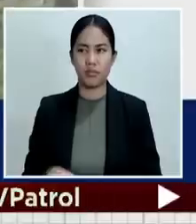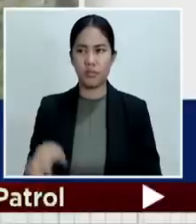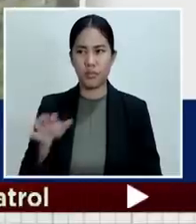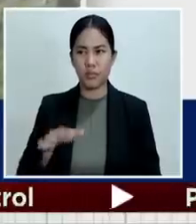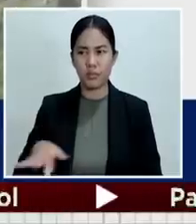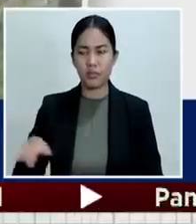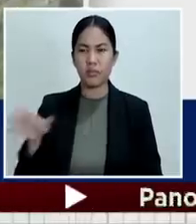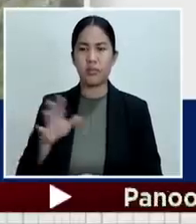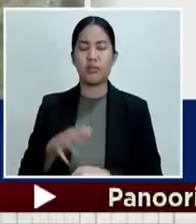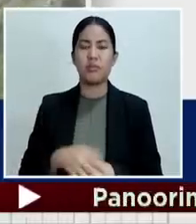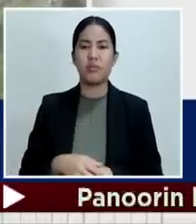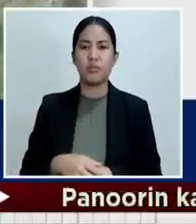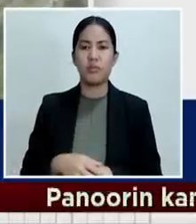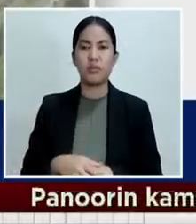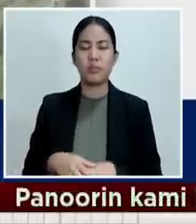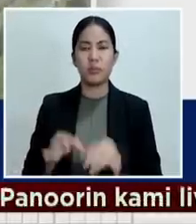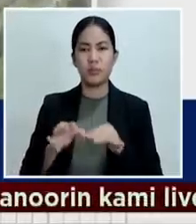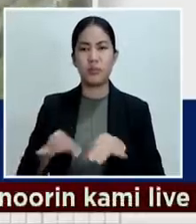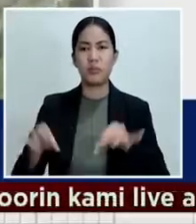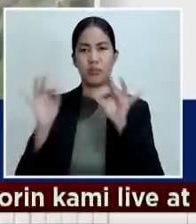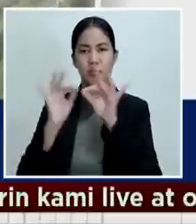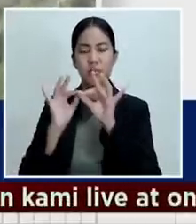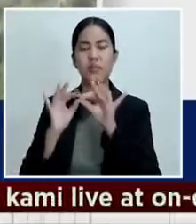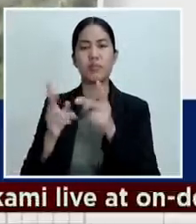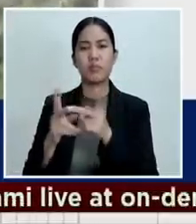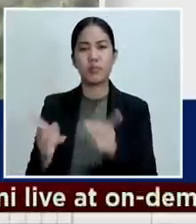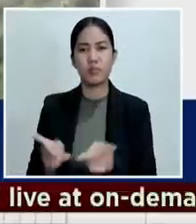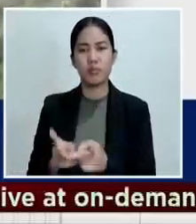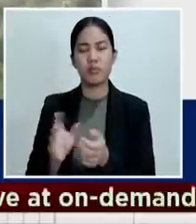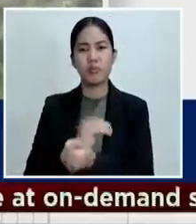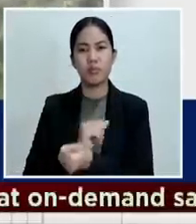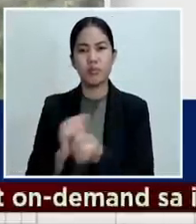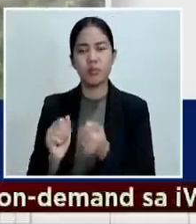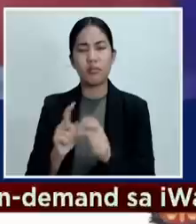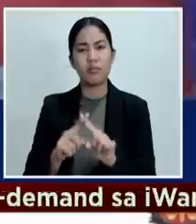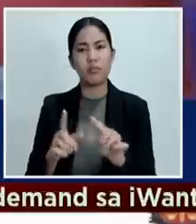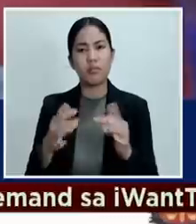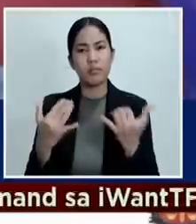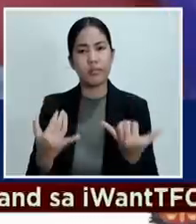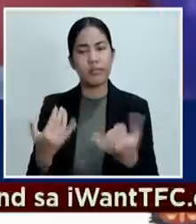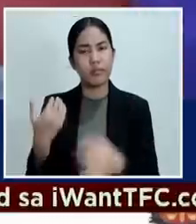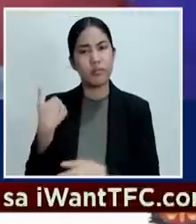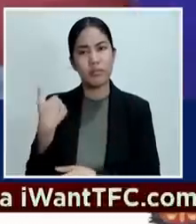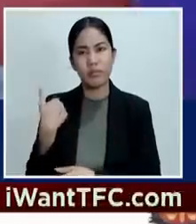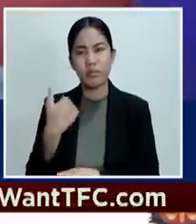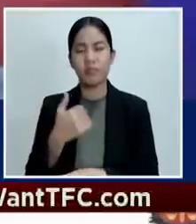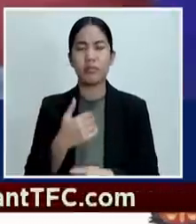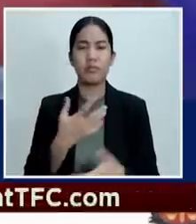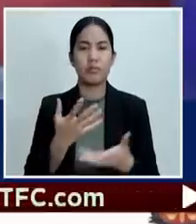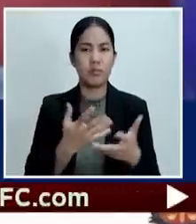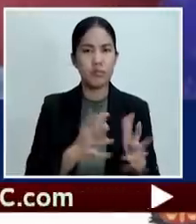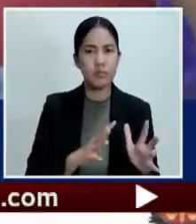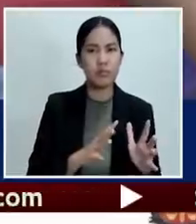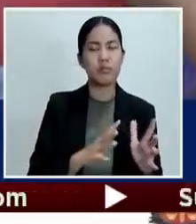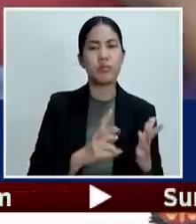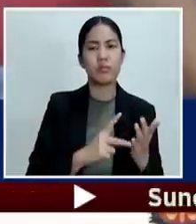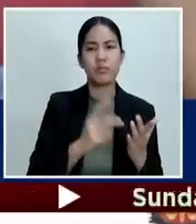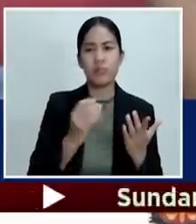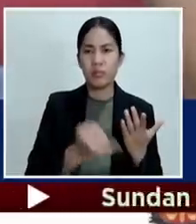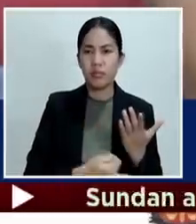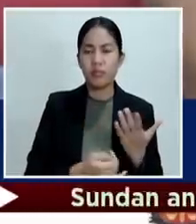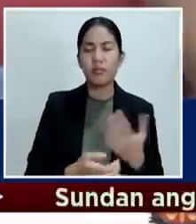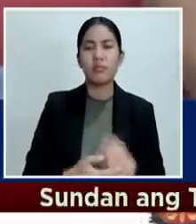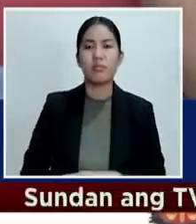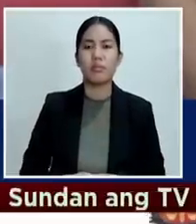mga pangako nila na nasa provision ng mga, ay halos hindi pa po naipatupad. Nung una po, sigasip po silang nagbibigay